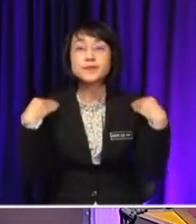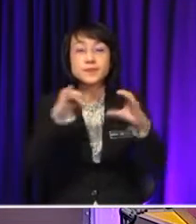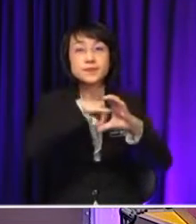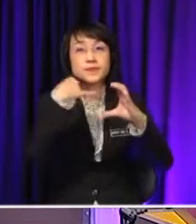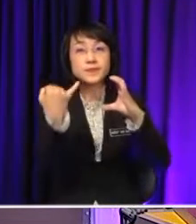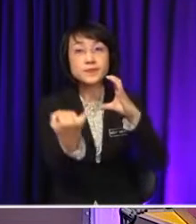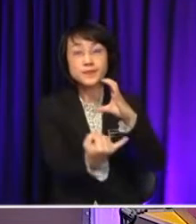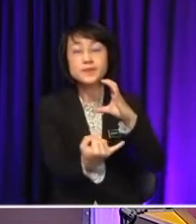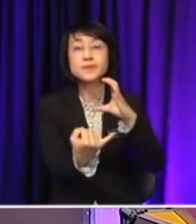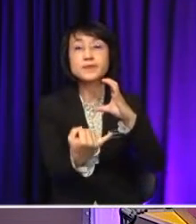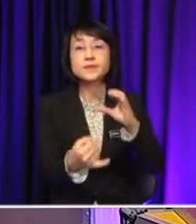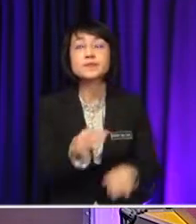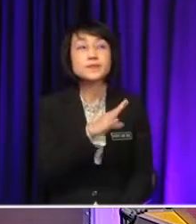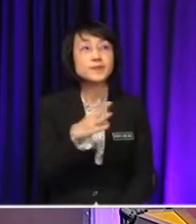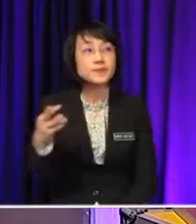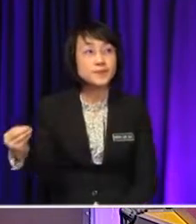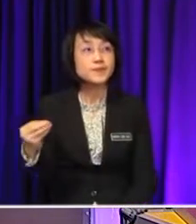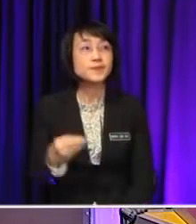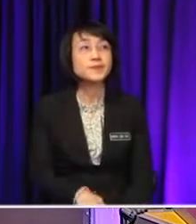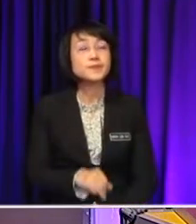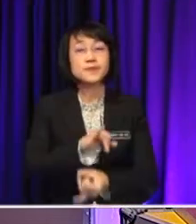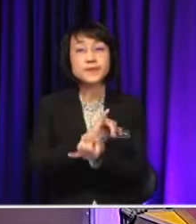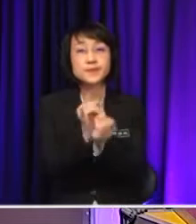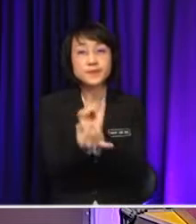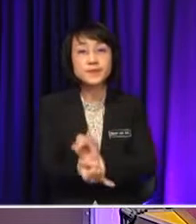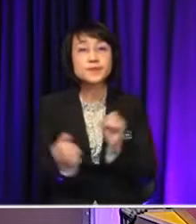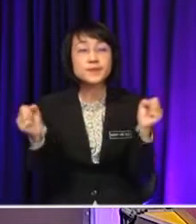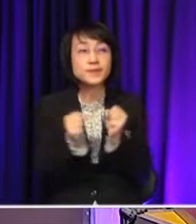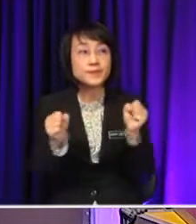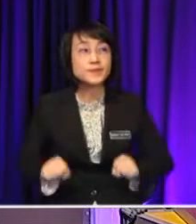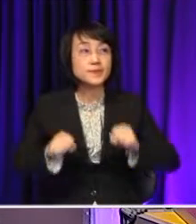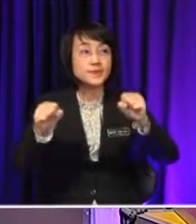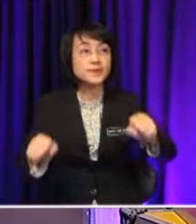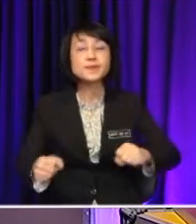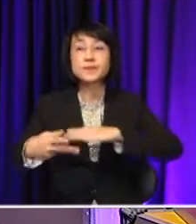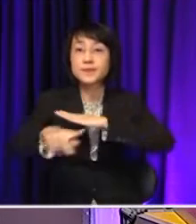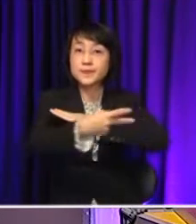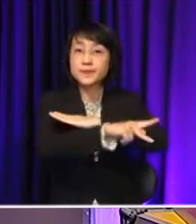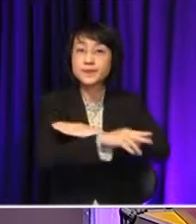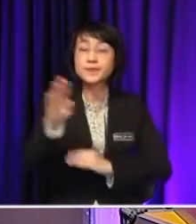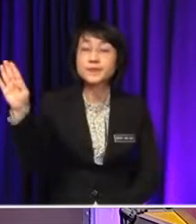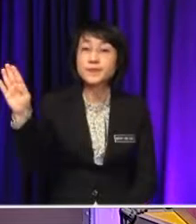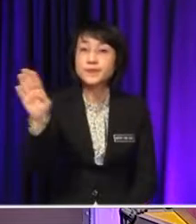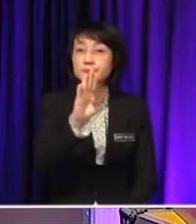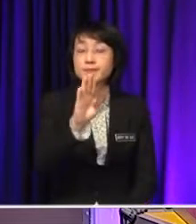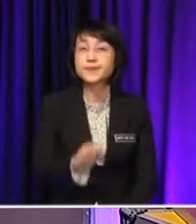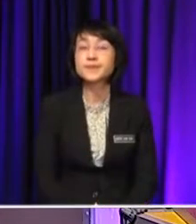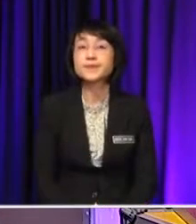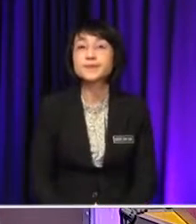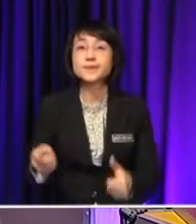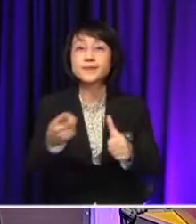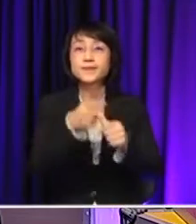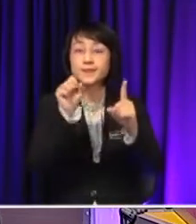iklim sejuk sederhana pantai barat ditengok perbedaan ciri dan Sigi yang pertama adalah suhu Oke